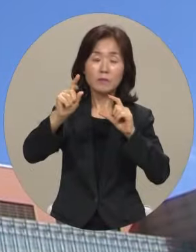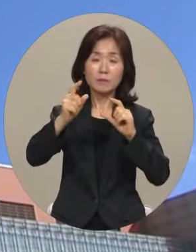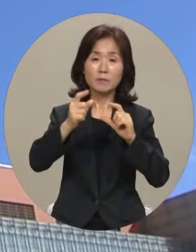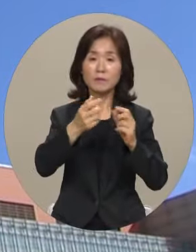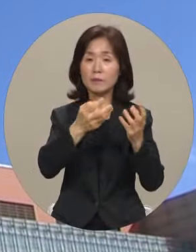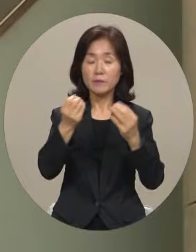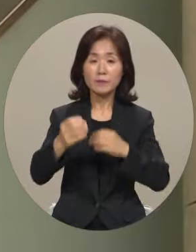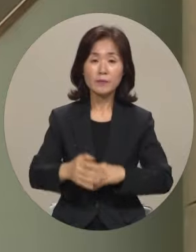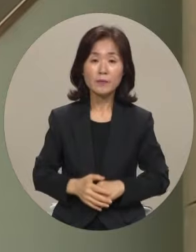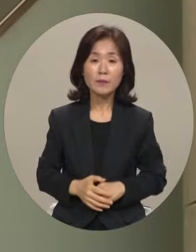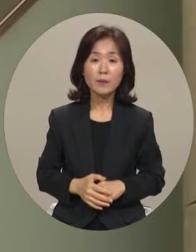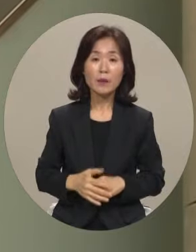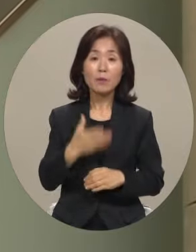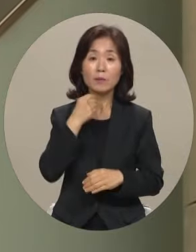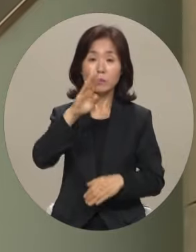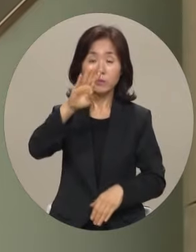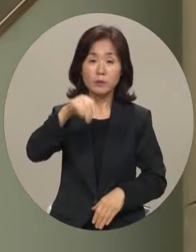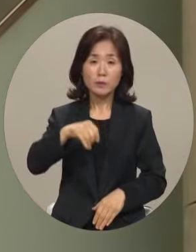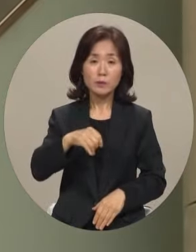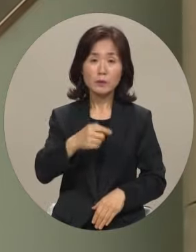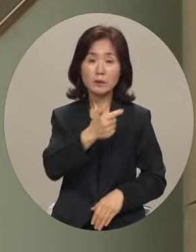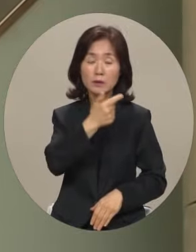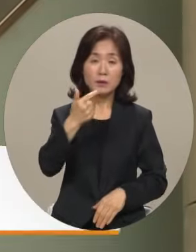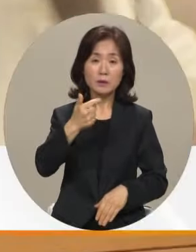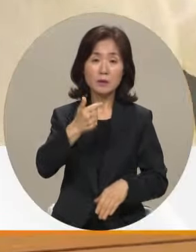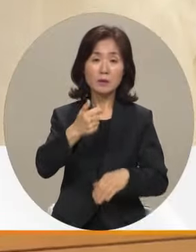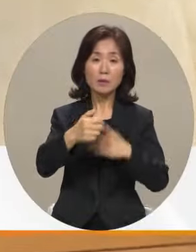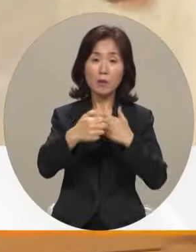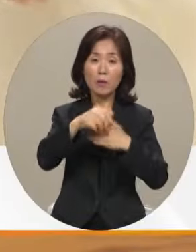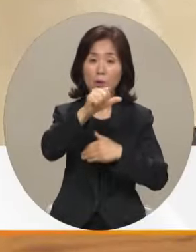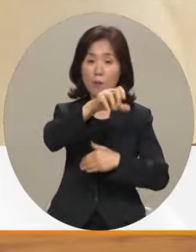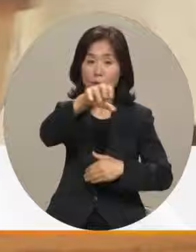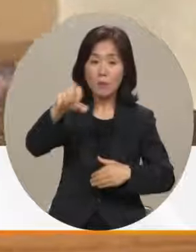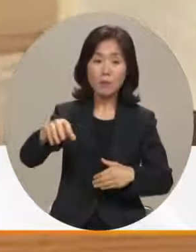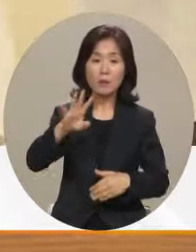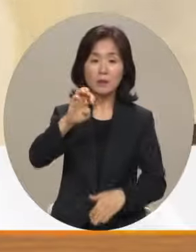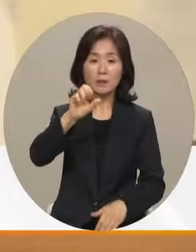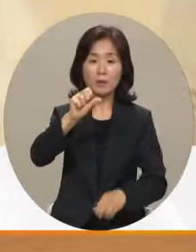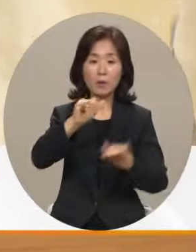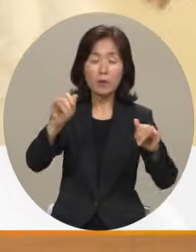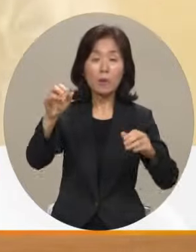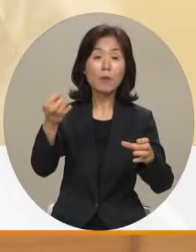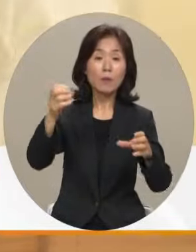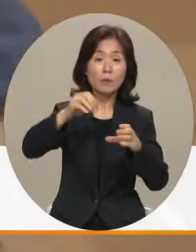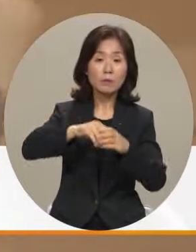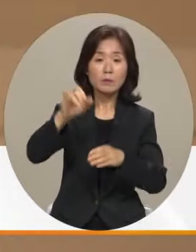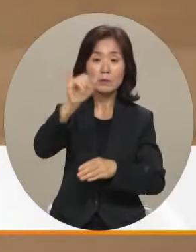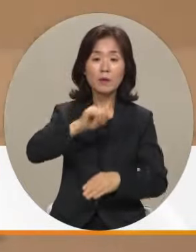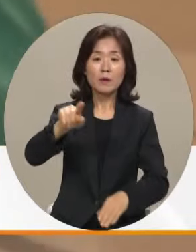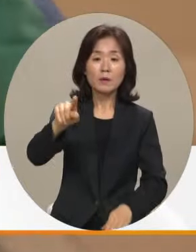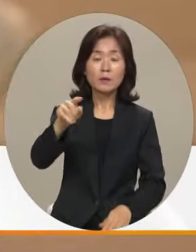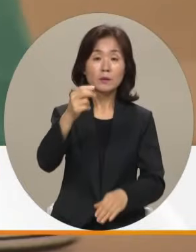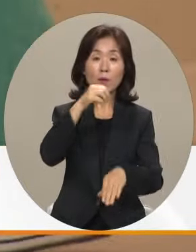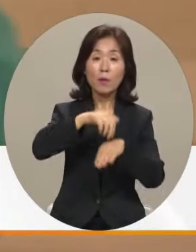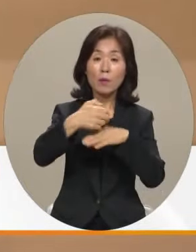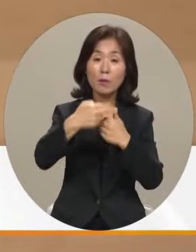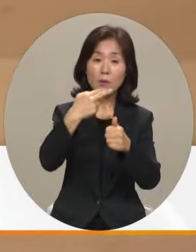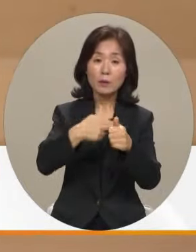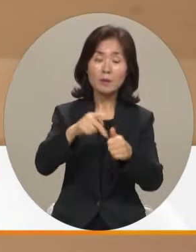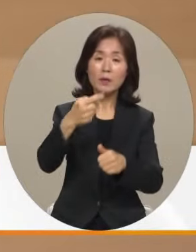전해졌습니다 보건 복지부는 빅파 병원 45명을 포함해 전국에서 전공이 10명만이